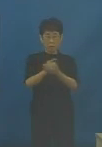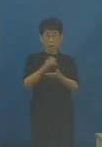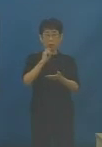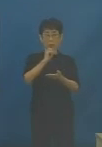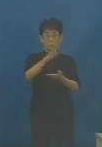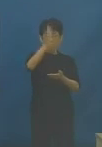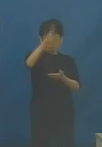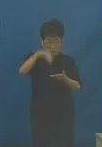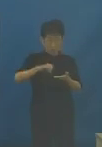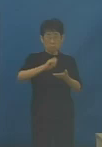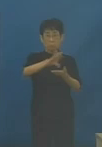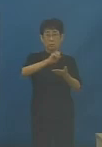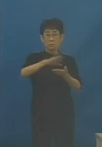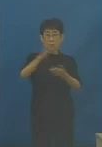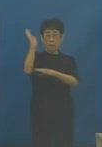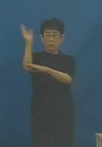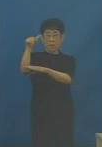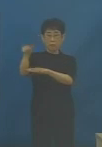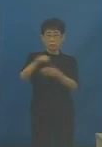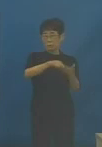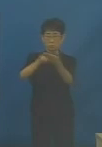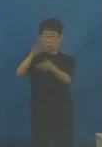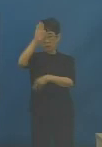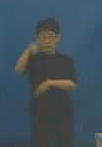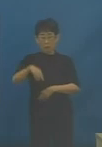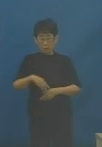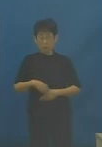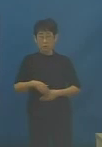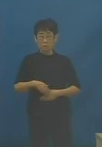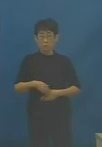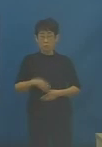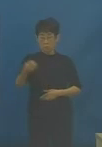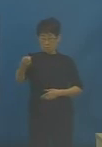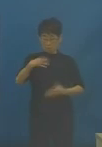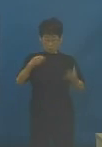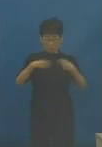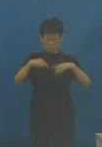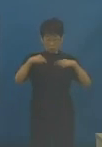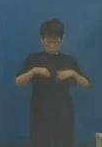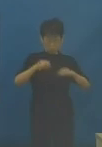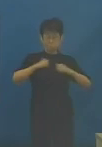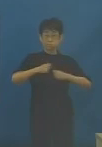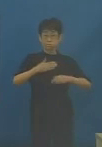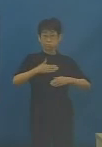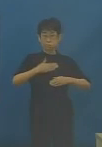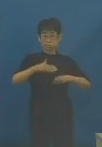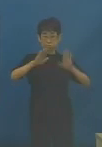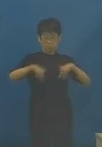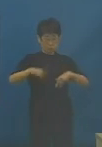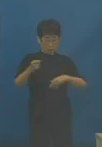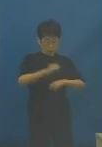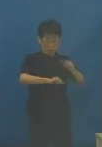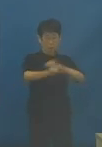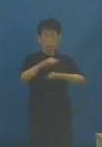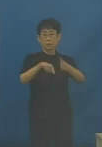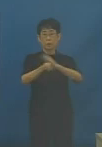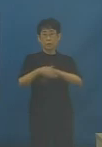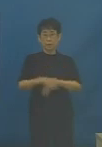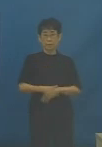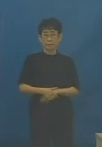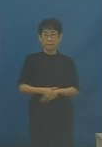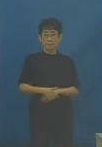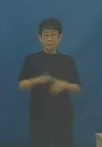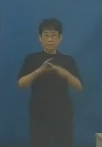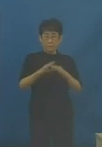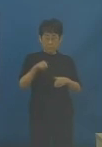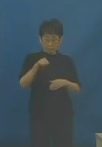皆さん言ってましたんでね。でそれを受けてこっちが動いてるわけですから。ただ出てきたものがじゃあすぐ乗れるもの